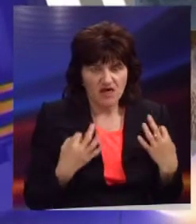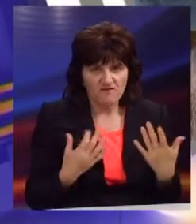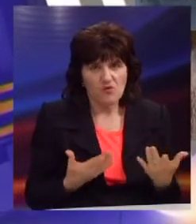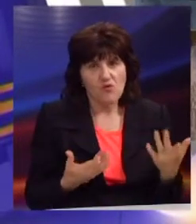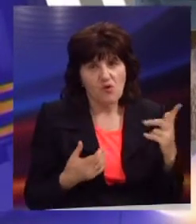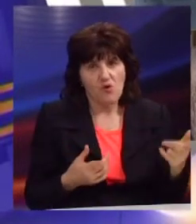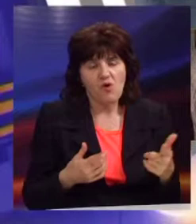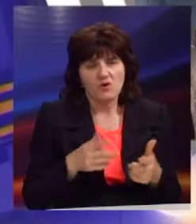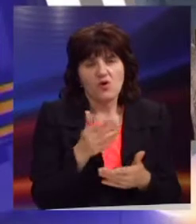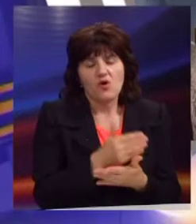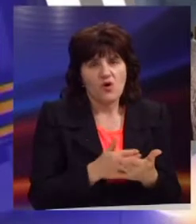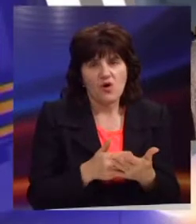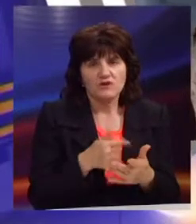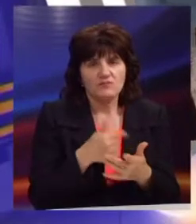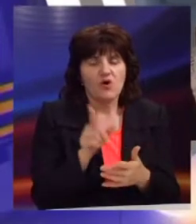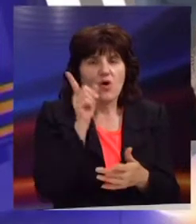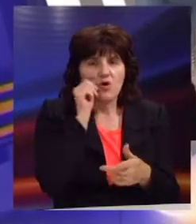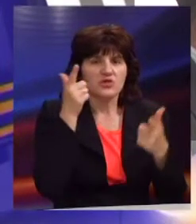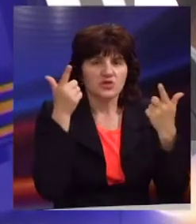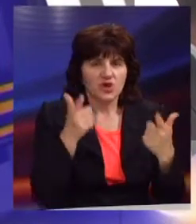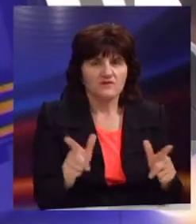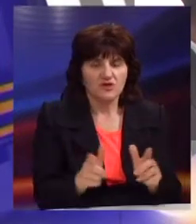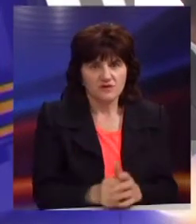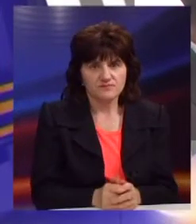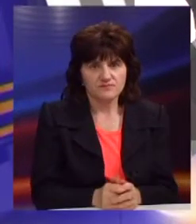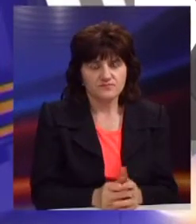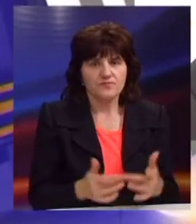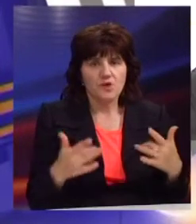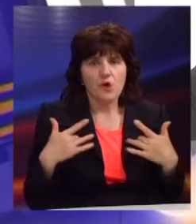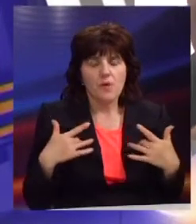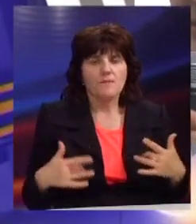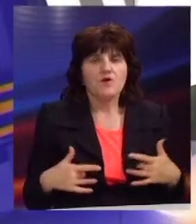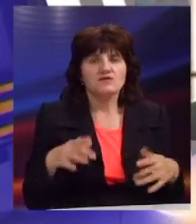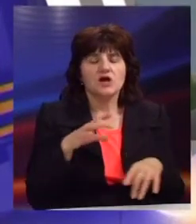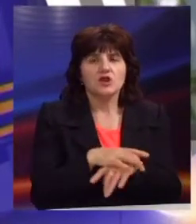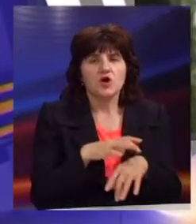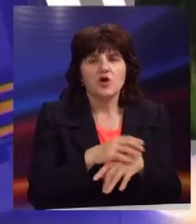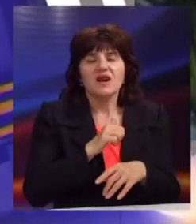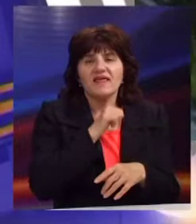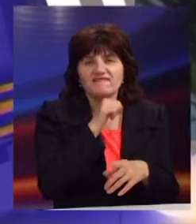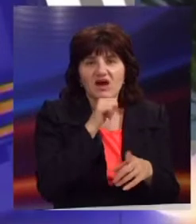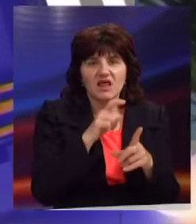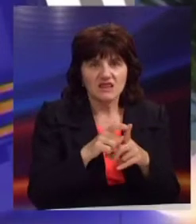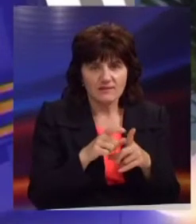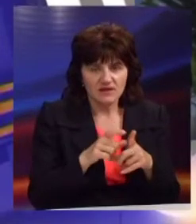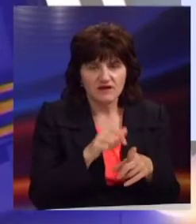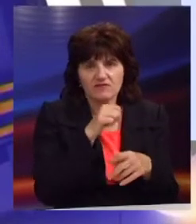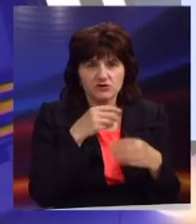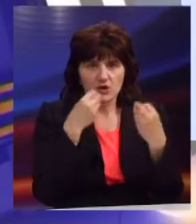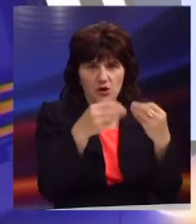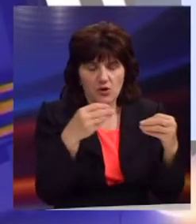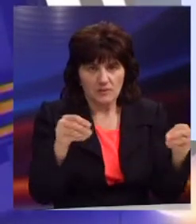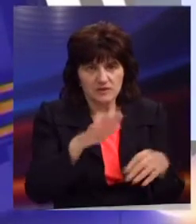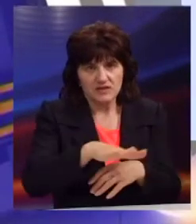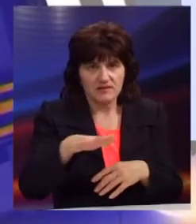to zloupotrebljava što mu roditelji dozvoljavaju. Profesor dr. Ivan Dimitrijević sa Medicinskog fakulteta u Beogradu održao je